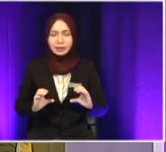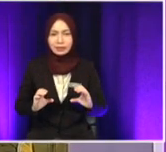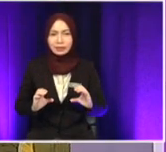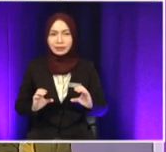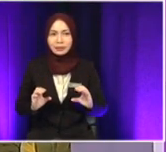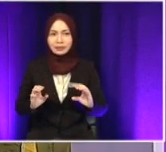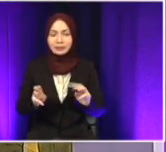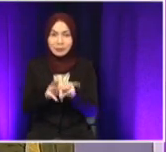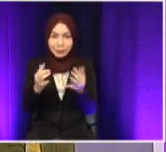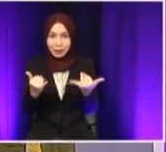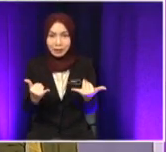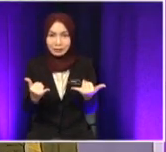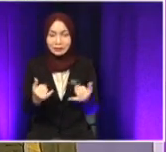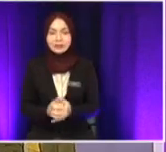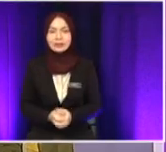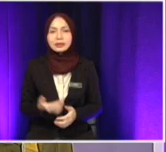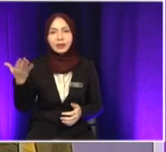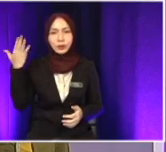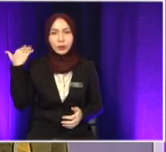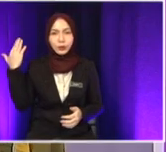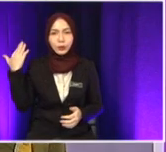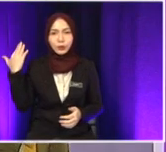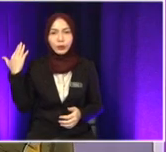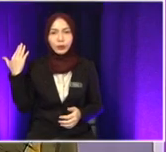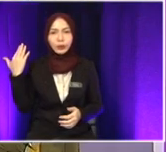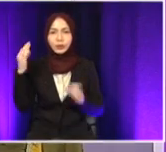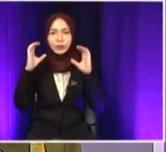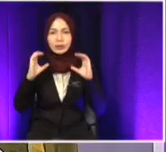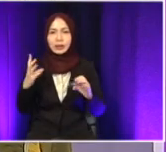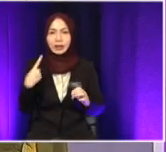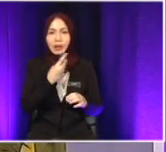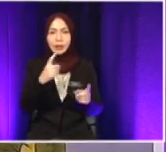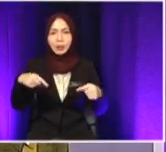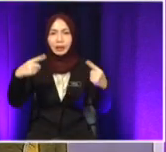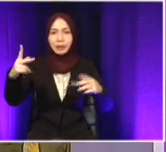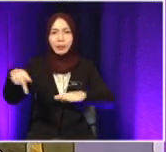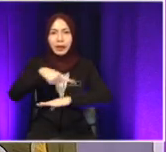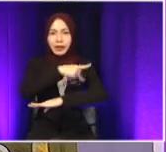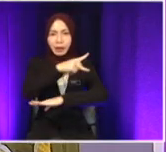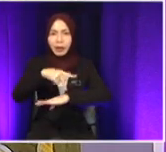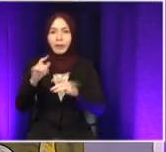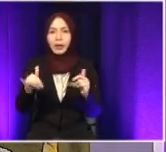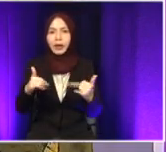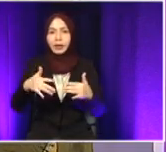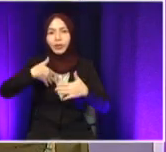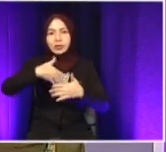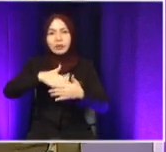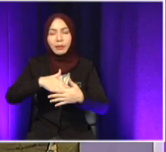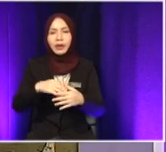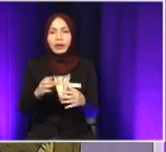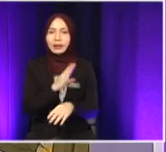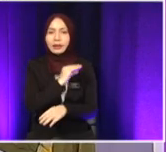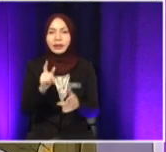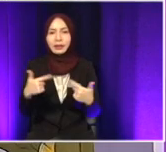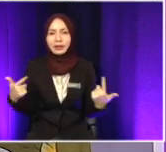sekarang kami dulu berhibur pergi ke Padang berada di luar yang baru dapat hiburan kalau rumah tak ada